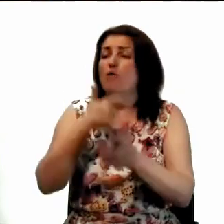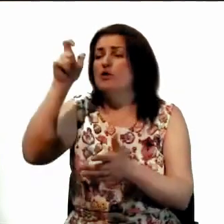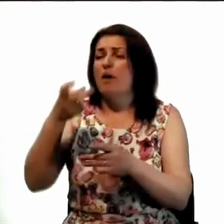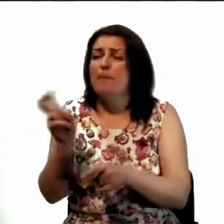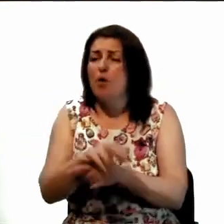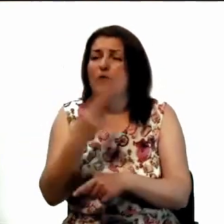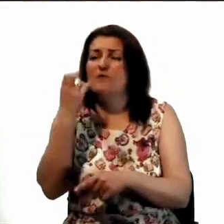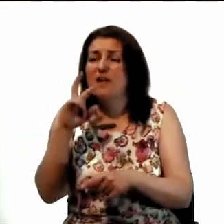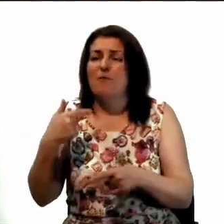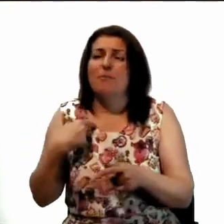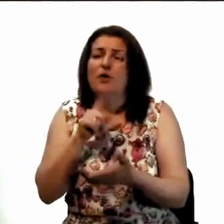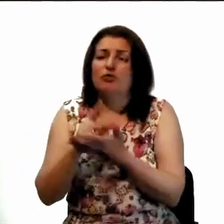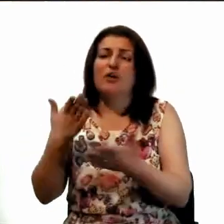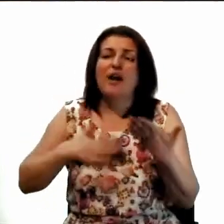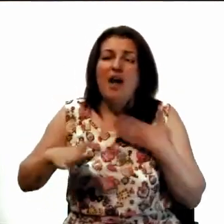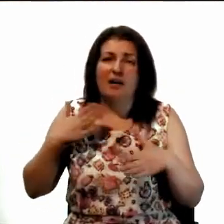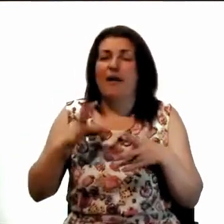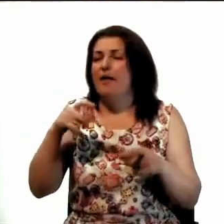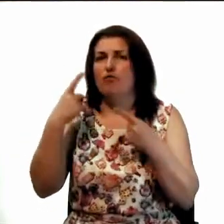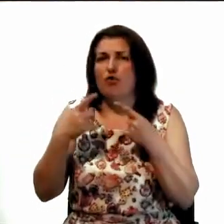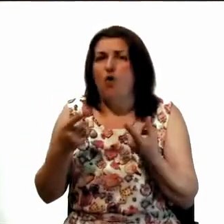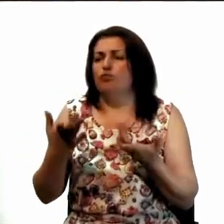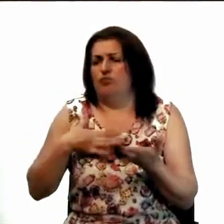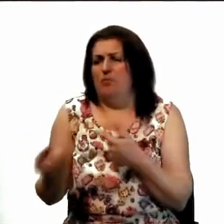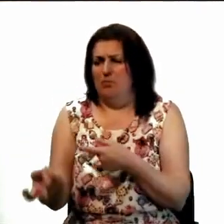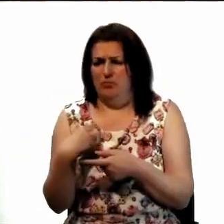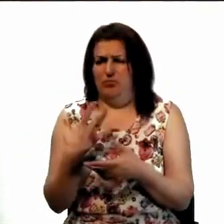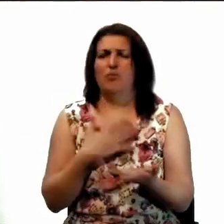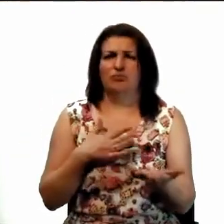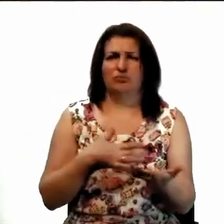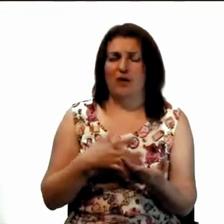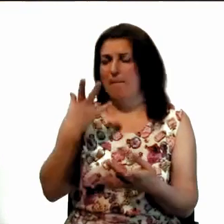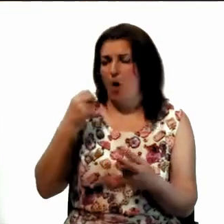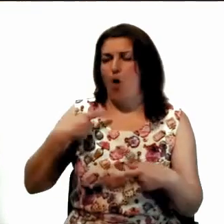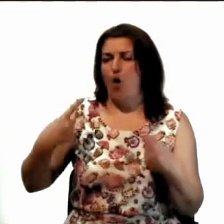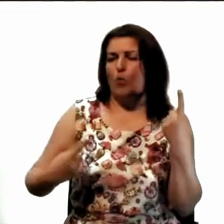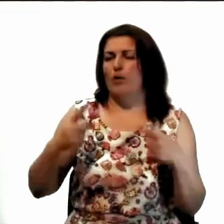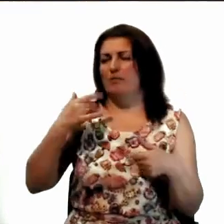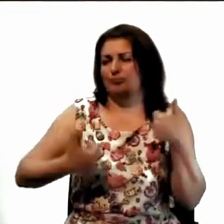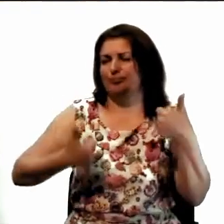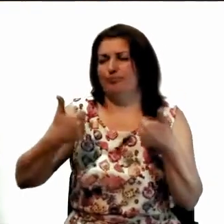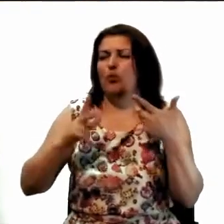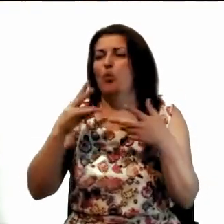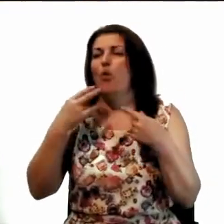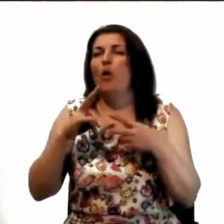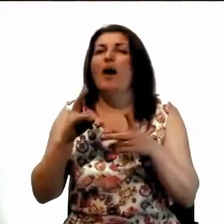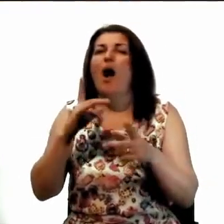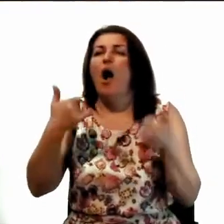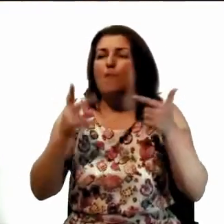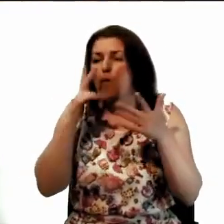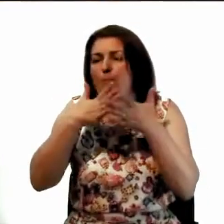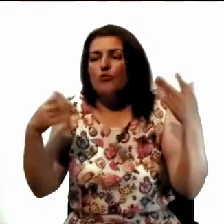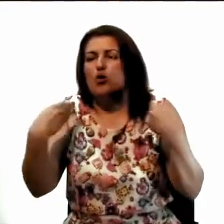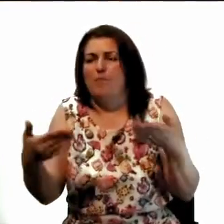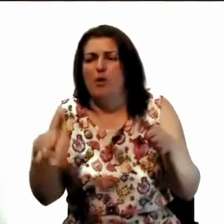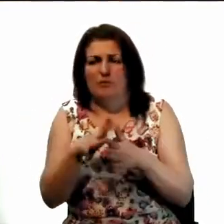церковь, мы должны радоваться. Не говорить, а чего он пришел? Конкуренция, понимаете? Конкуренция за благословение.